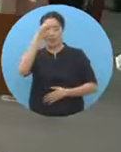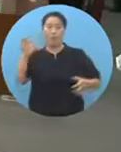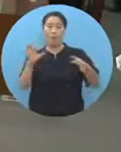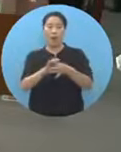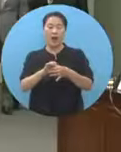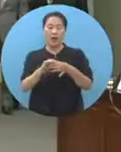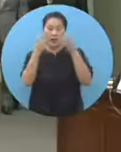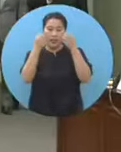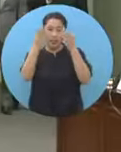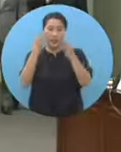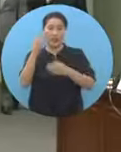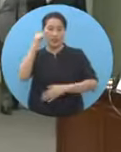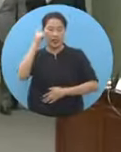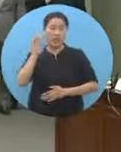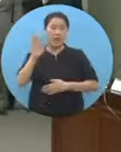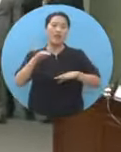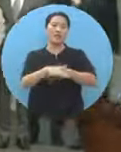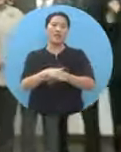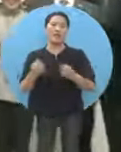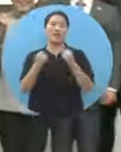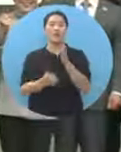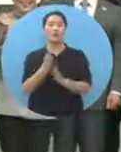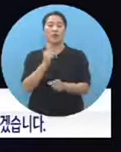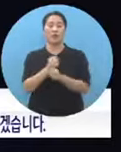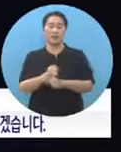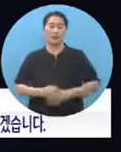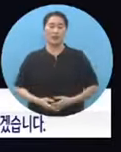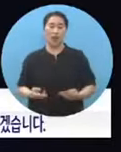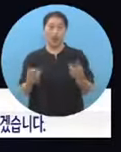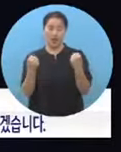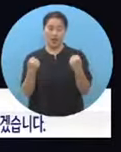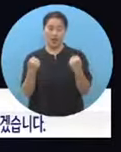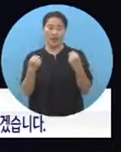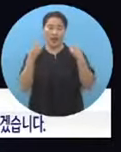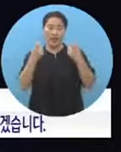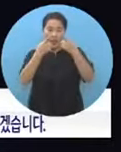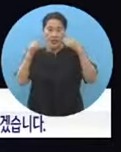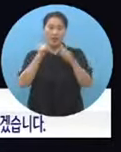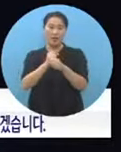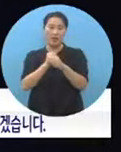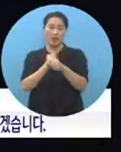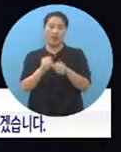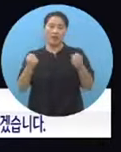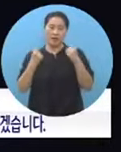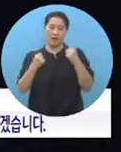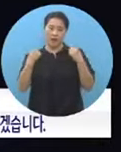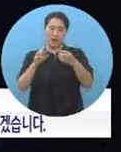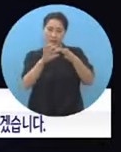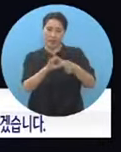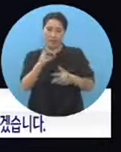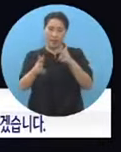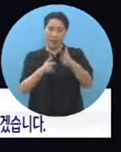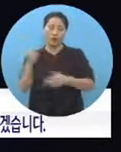결합한 새로운 개념의 미래형 스마트 건강도시를 추구합니다. 웰니스 관광계를 설립해서 건강 관광산업을